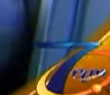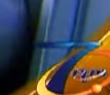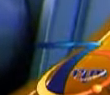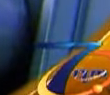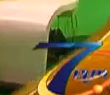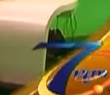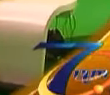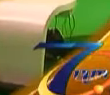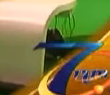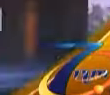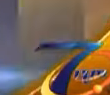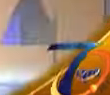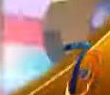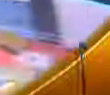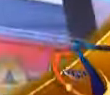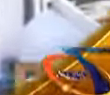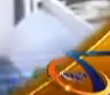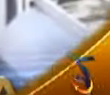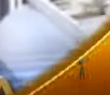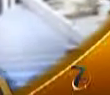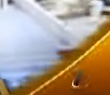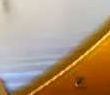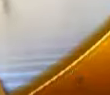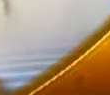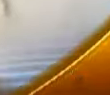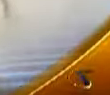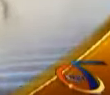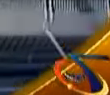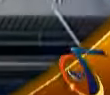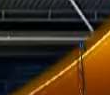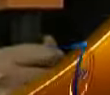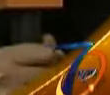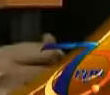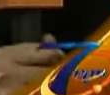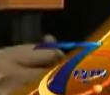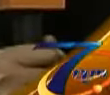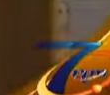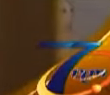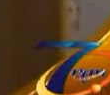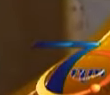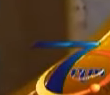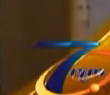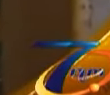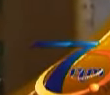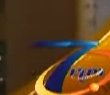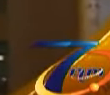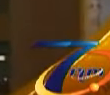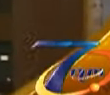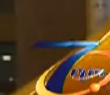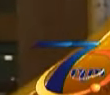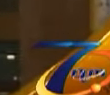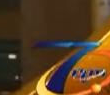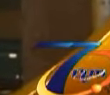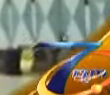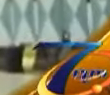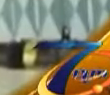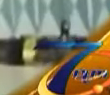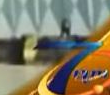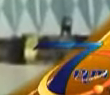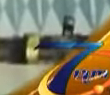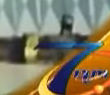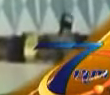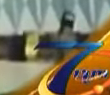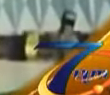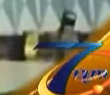Dalam konteks ini, RTM sebagai sebuah saluran media tunggal pada masa itu yang